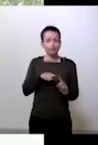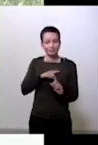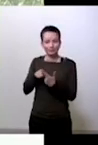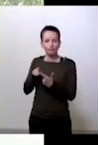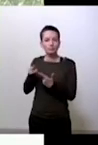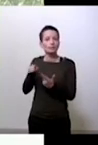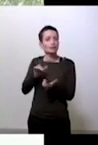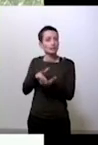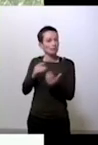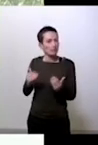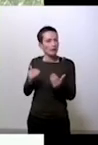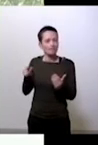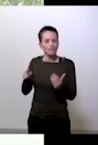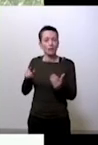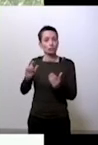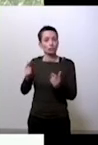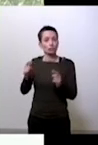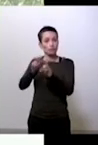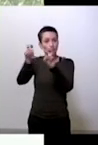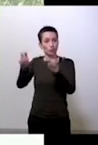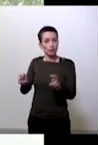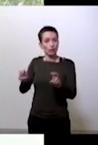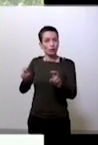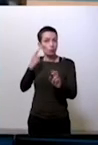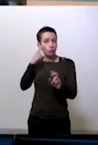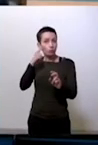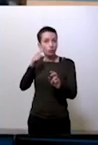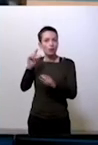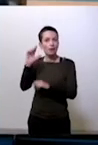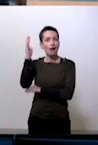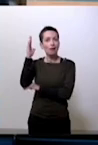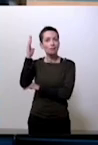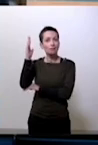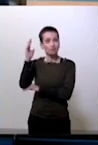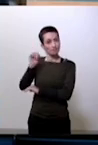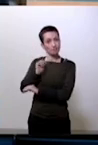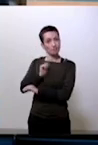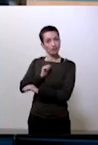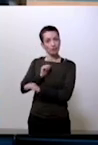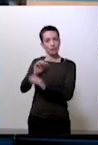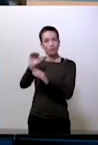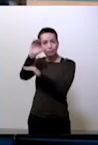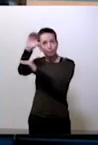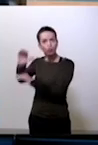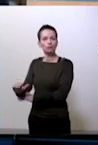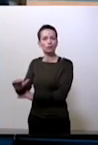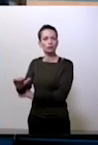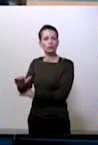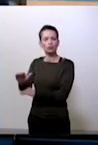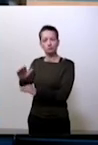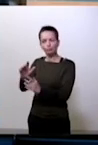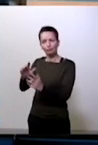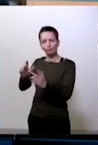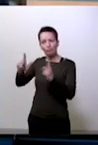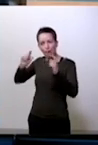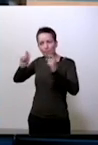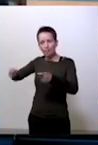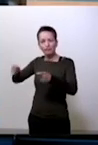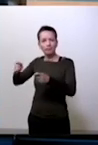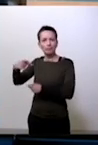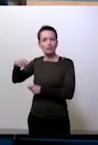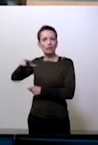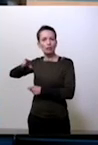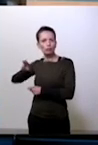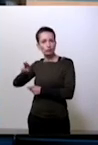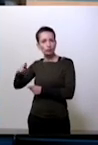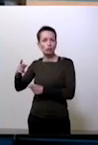sur ce site, un second formulaire qui permet de protéger les arbres du domaine privé en vue de leur classement au PLU. Tout ça sont des